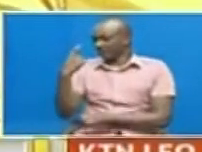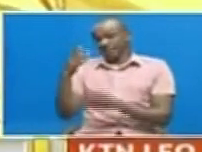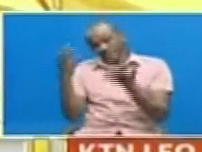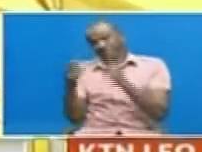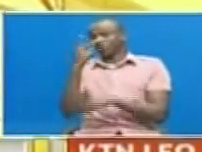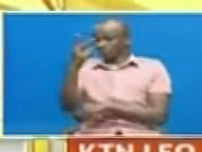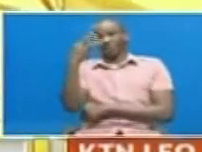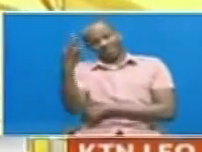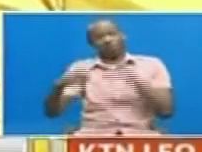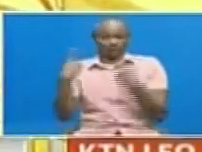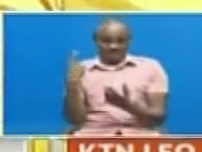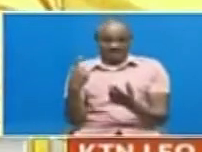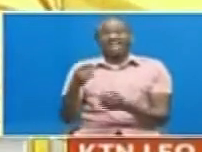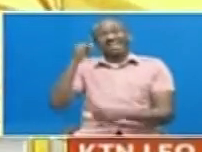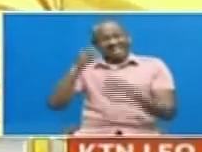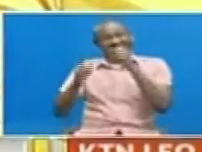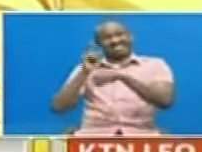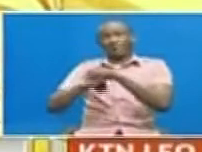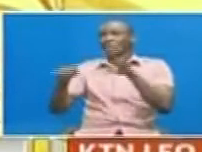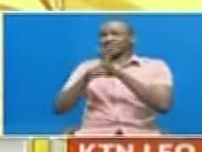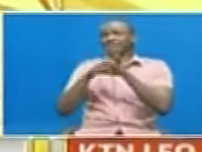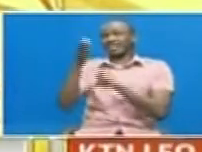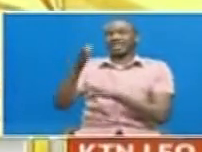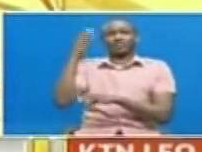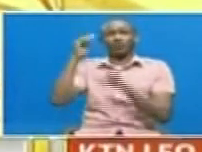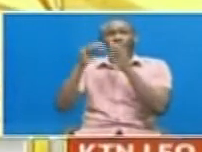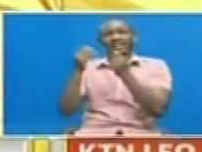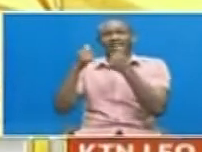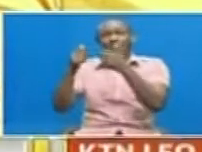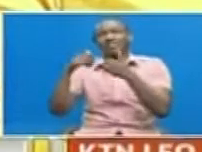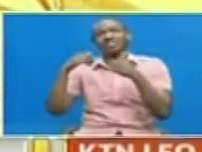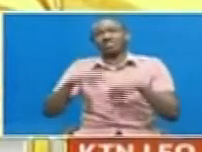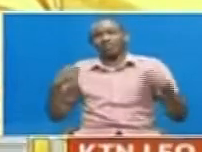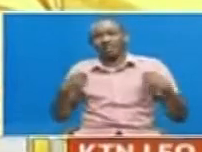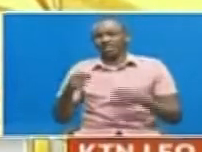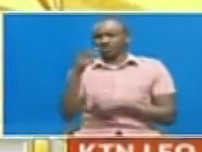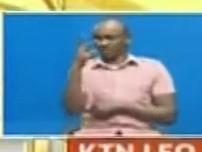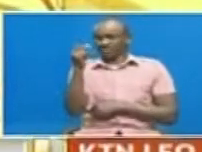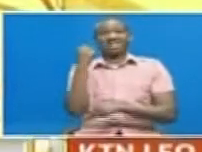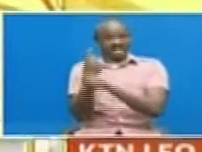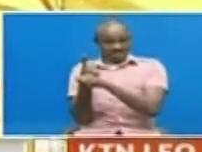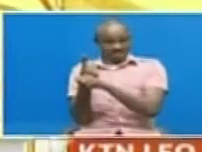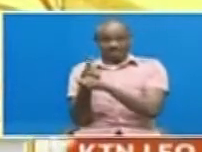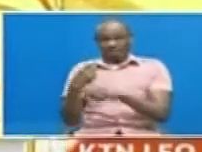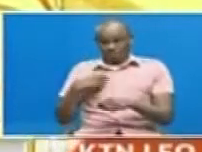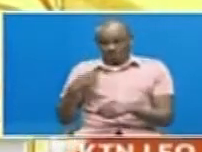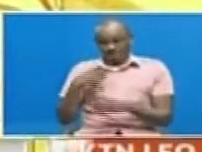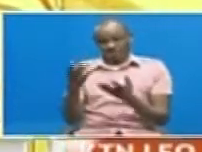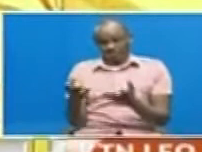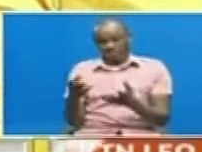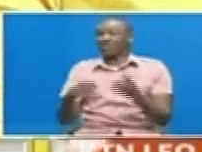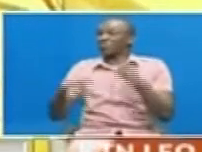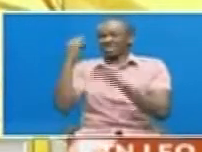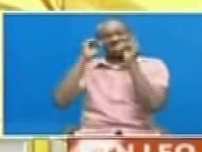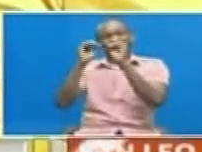mbili ya matatu hivi. Manake mara ya mwisho tulishiriki katika mashindano ya World Cup kule Japan mwaka 2011, tulicheza mechi 11 na tukupata ushindi